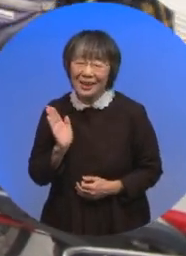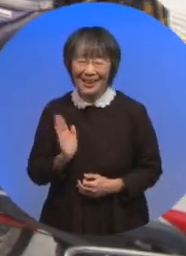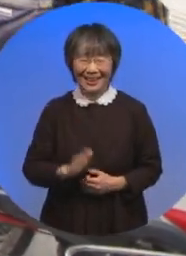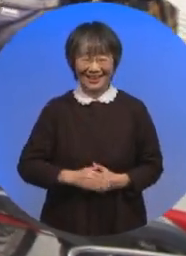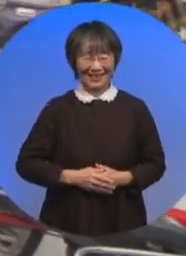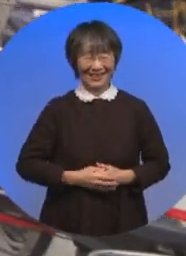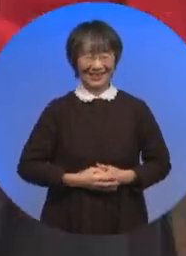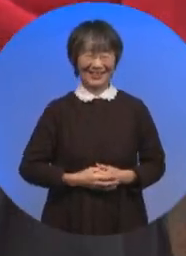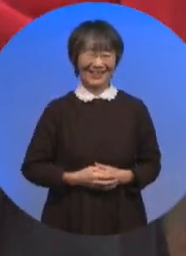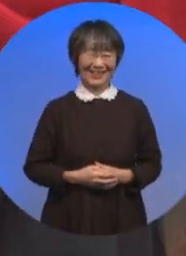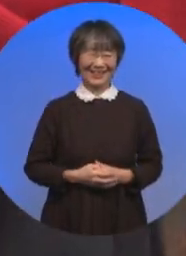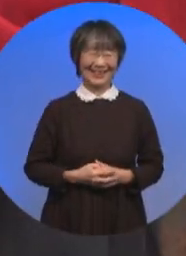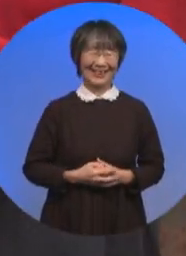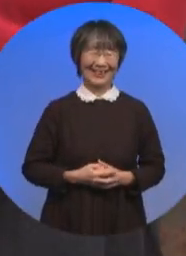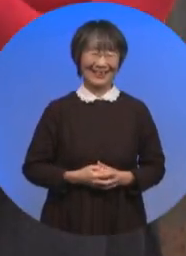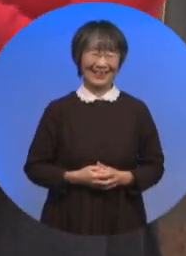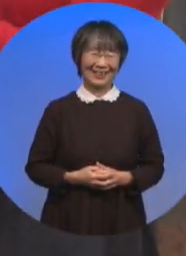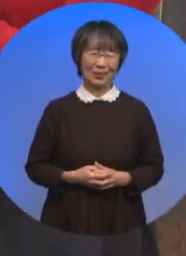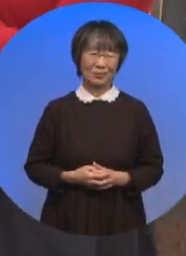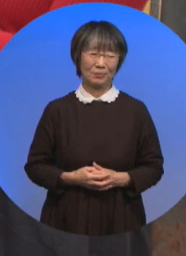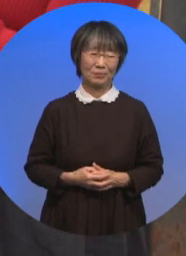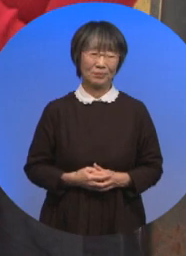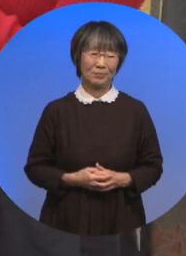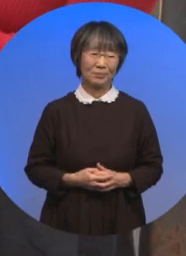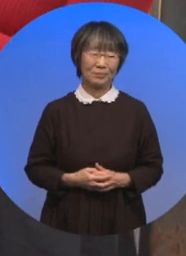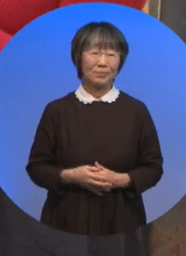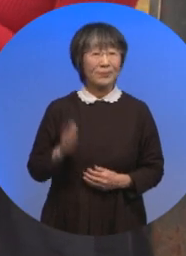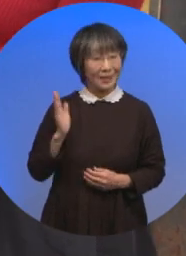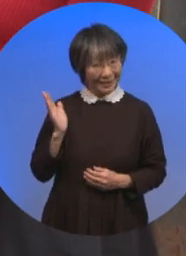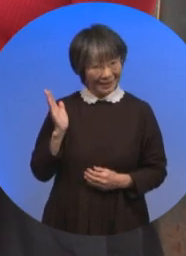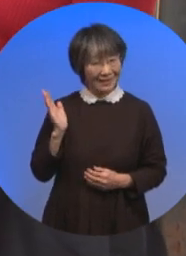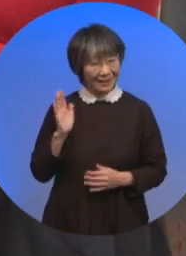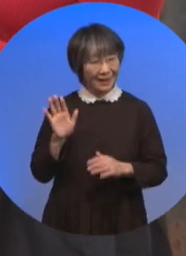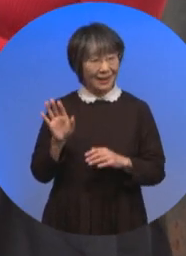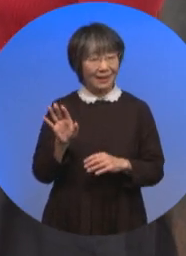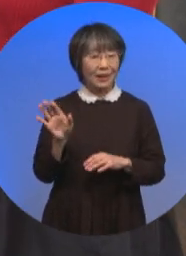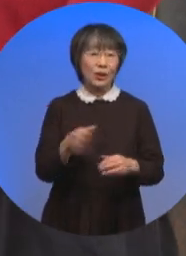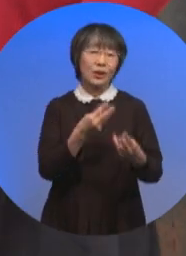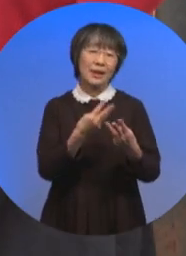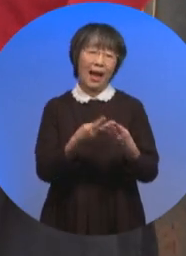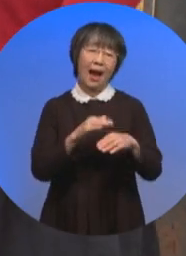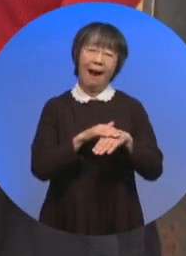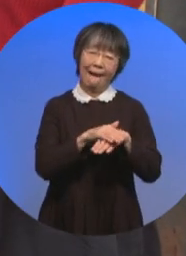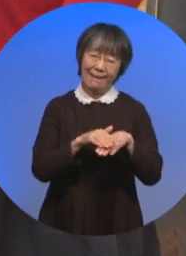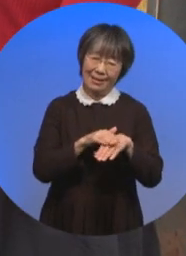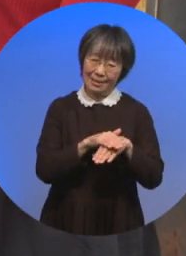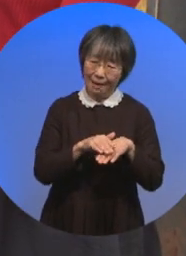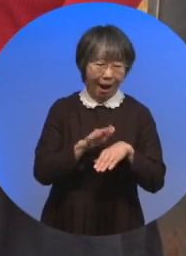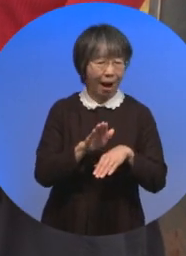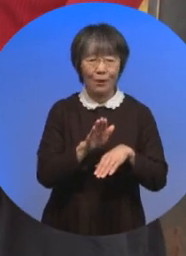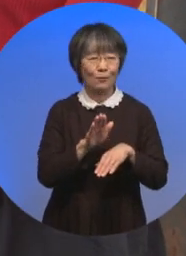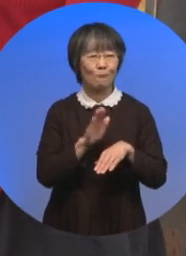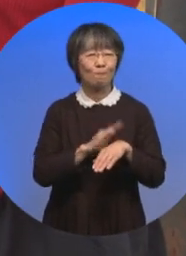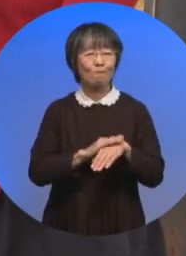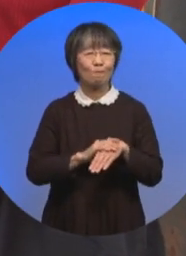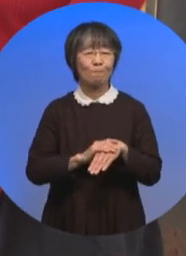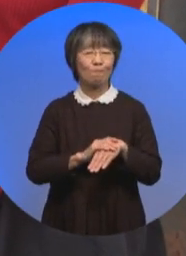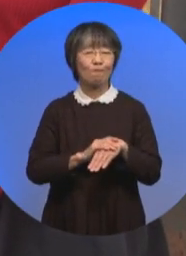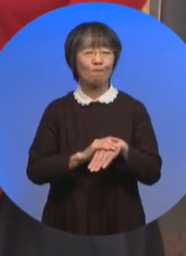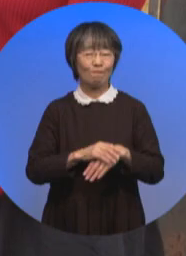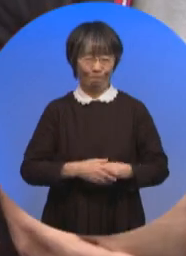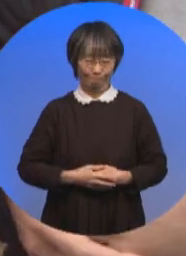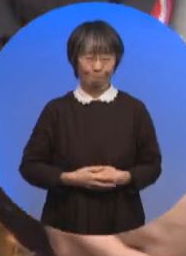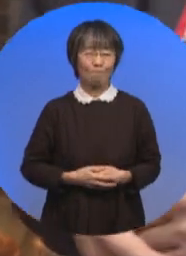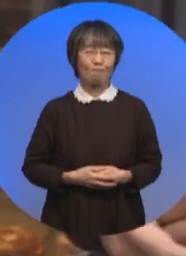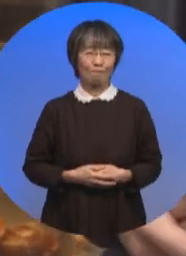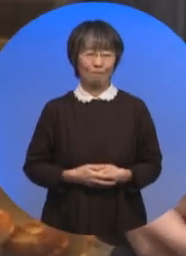みません、すみません。 あ、すごい。田村さんに負けないぐらいスイター愛があると。 愛がありますよ、スイター愛ありますよ。 すげえすげえ、どんどん豪華になっていく、 ね。